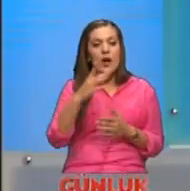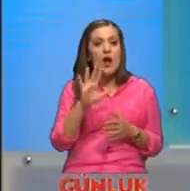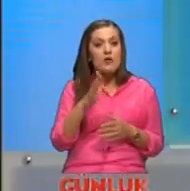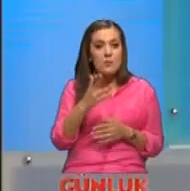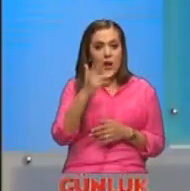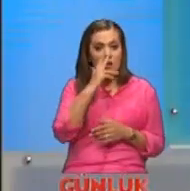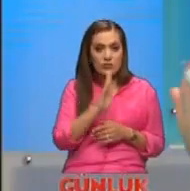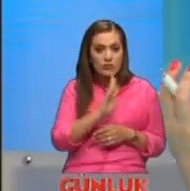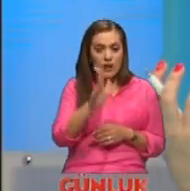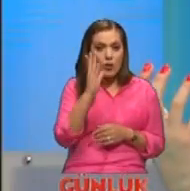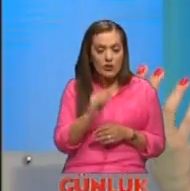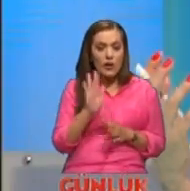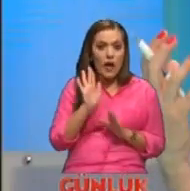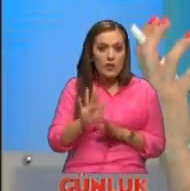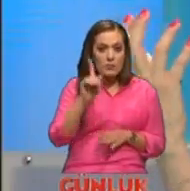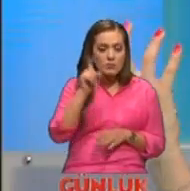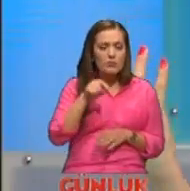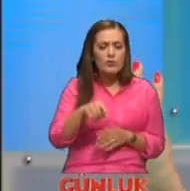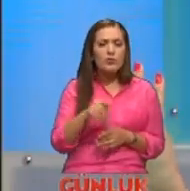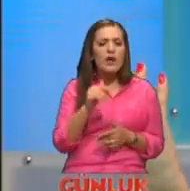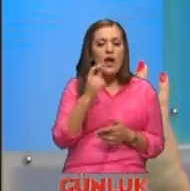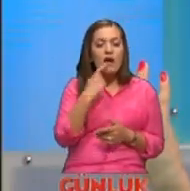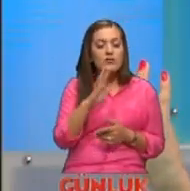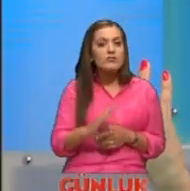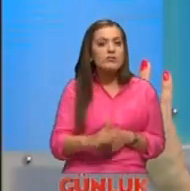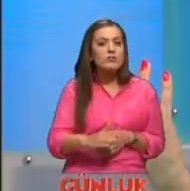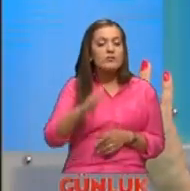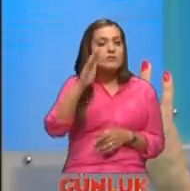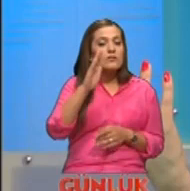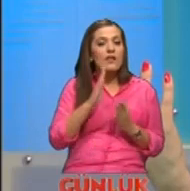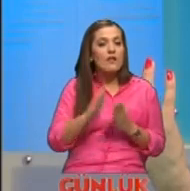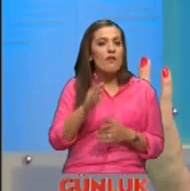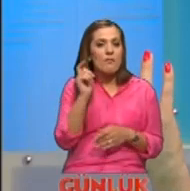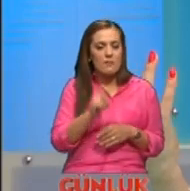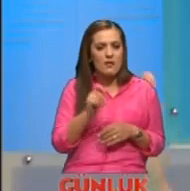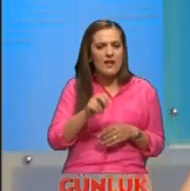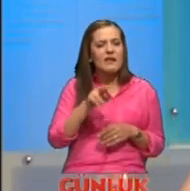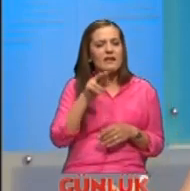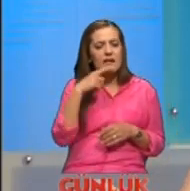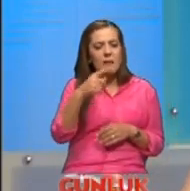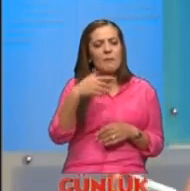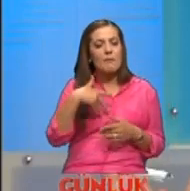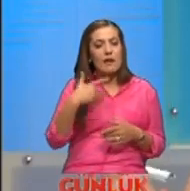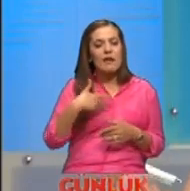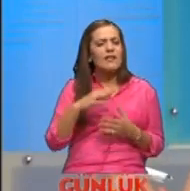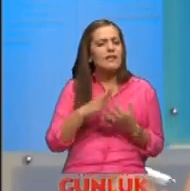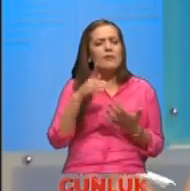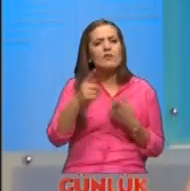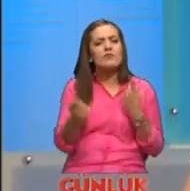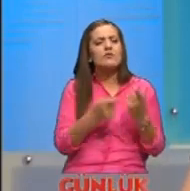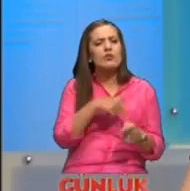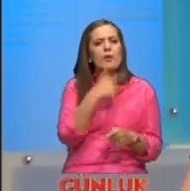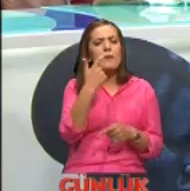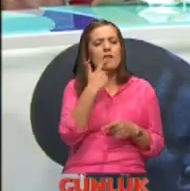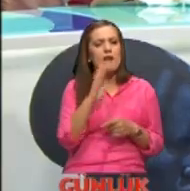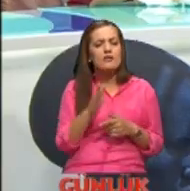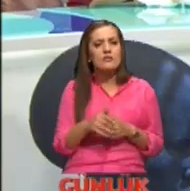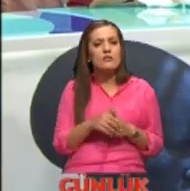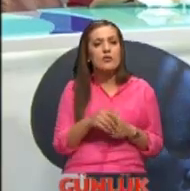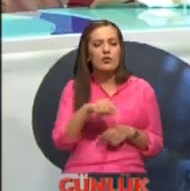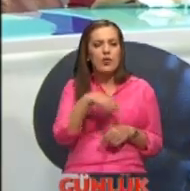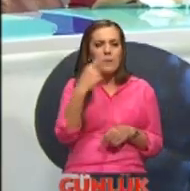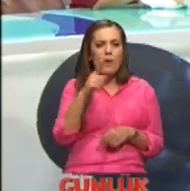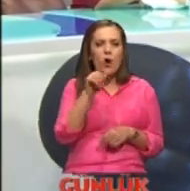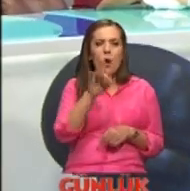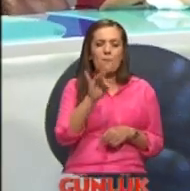acaba alışkanlık olarak kalır mı bu? Evet. Ne kadara kadar, kaç yaşına kadar sürer diye merak ediyor. Nedir bu işin normal yaşı?